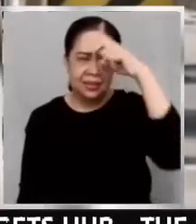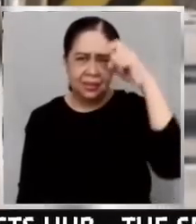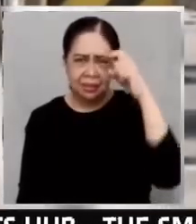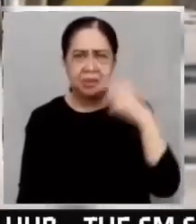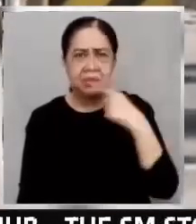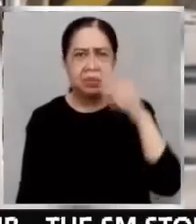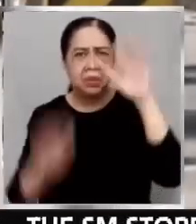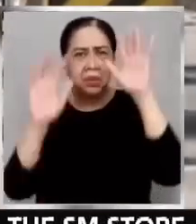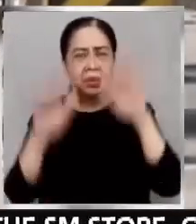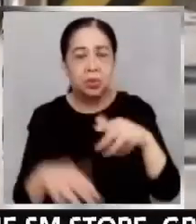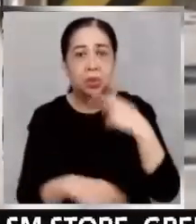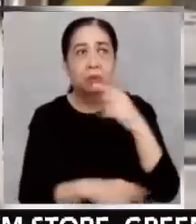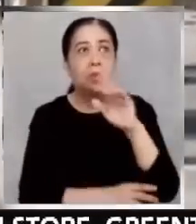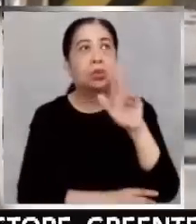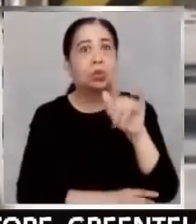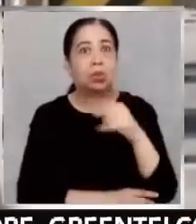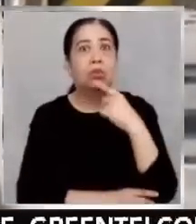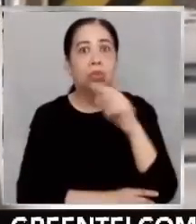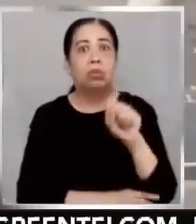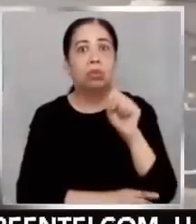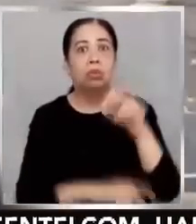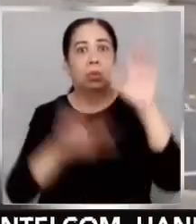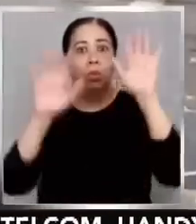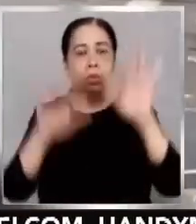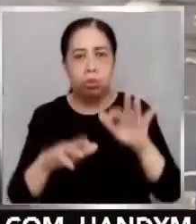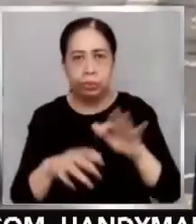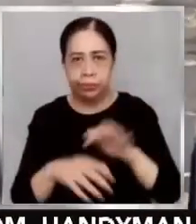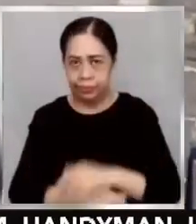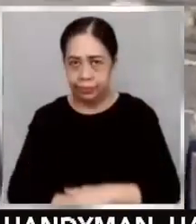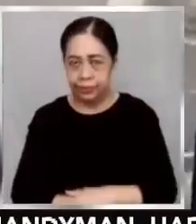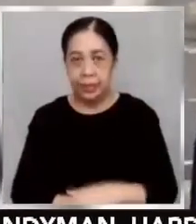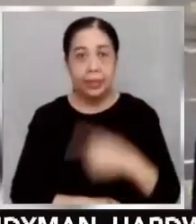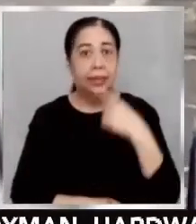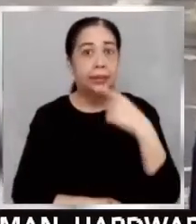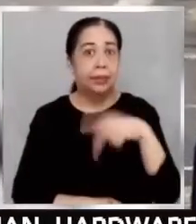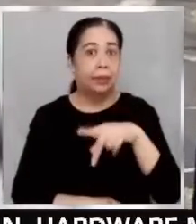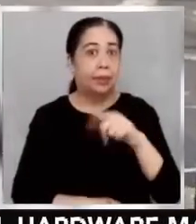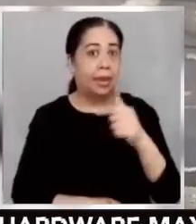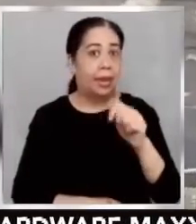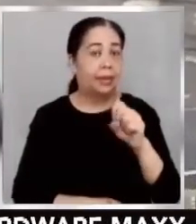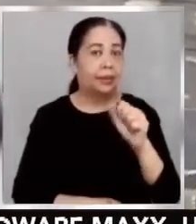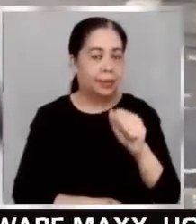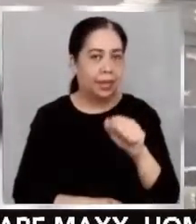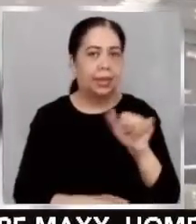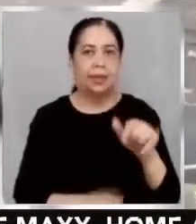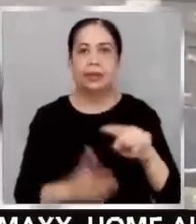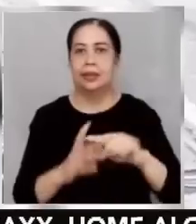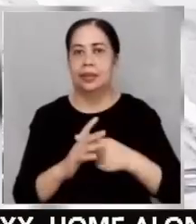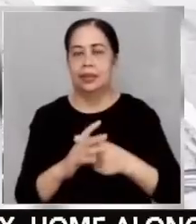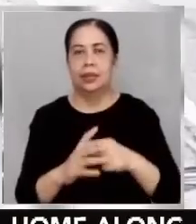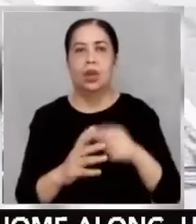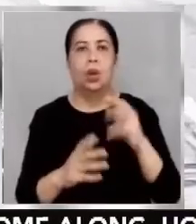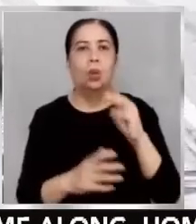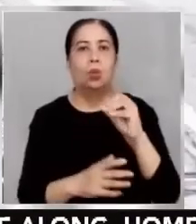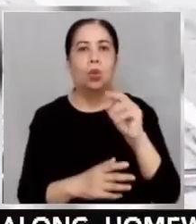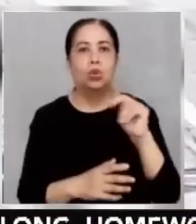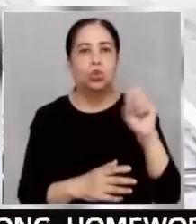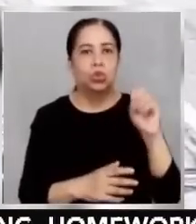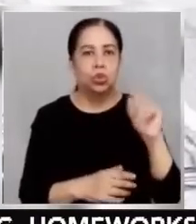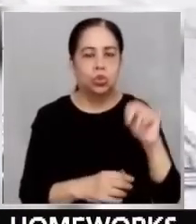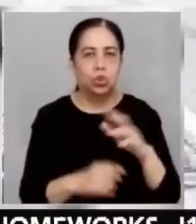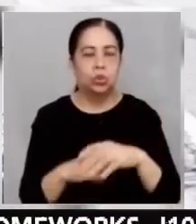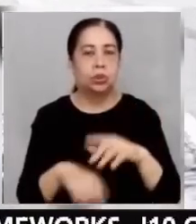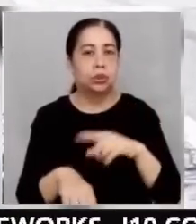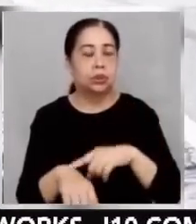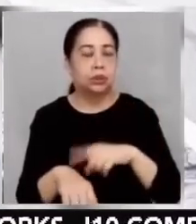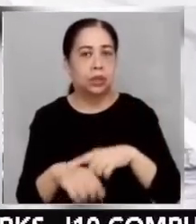noong Hunyo pa idiniklara ang tag-ulan. Ayon sa PAGASA, bunsod ito ng monsoon breaks o panahon kung